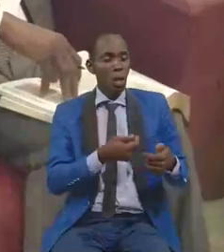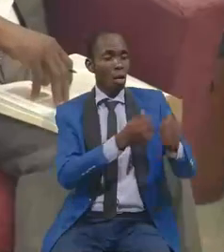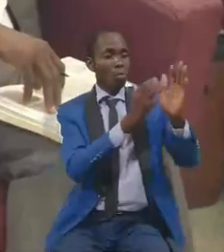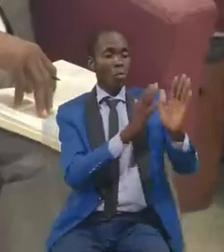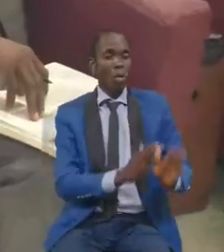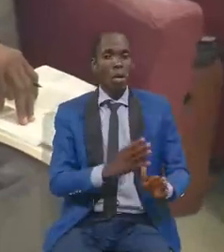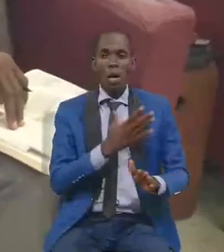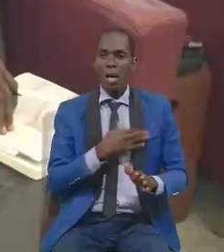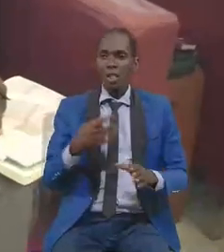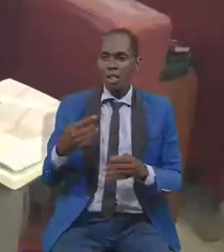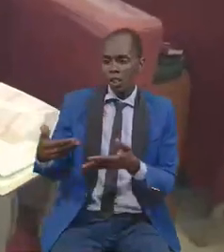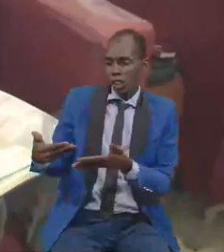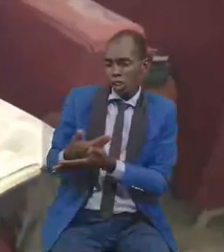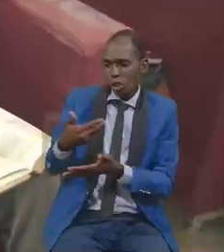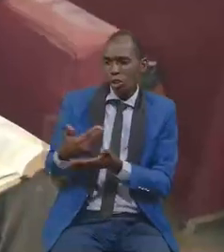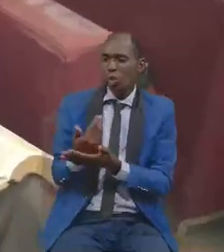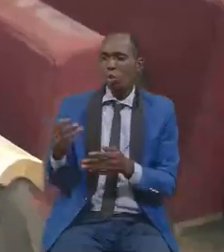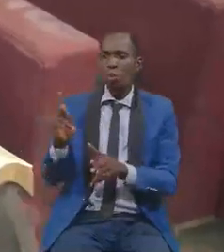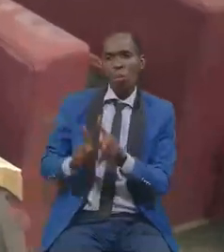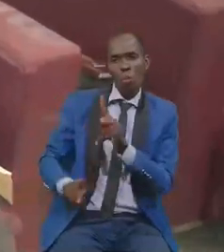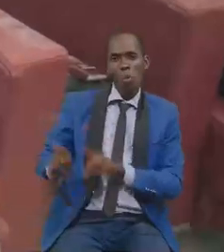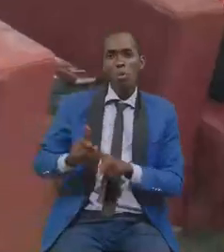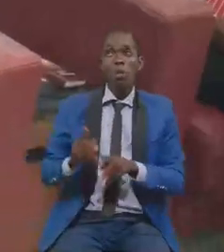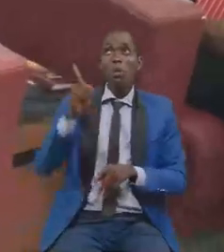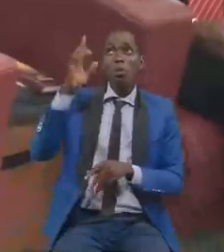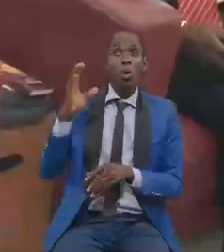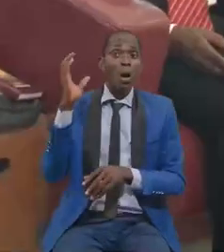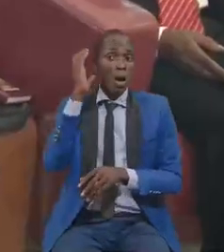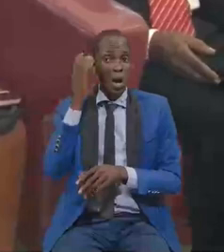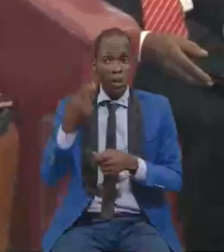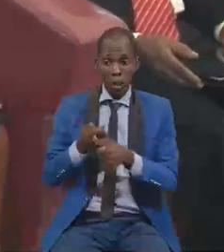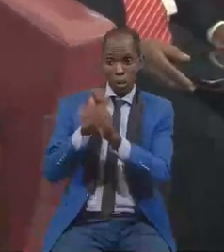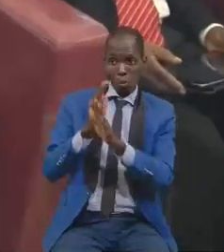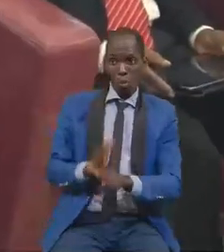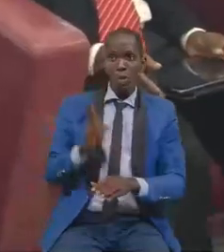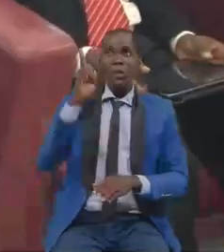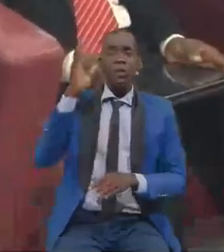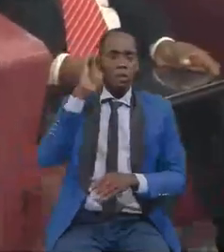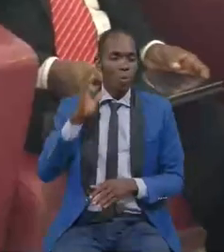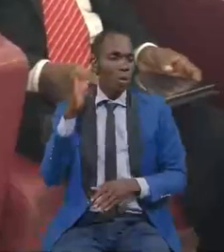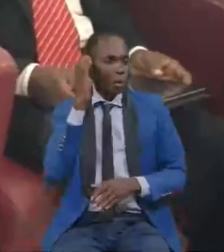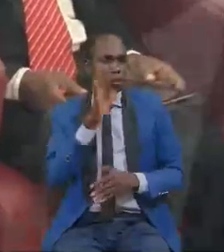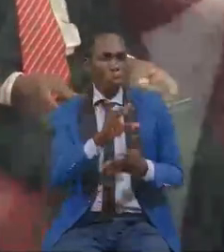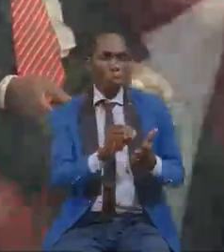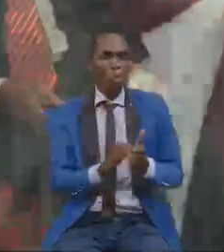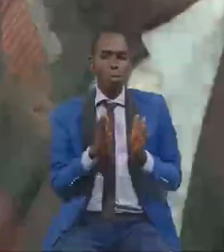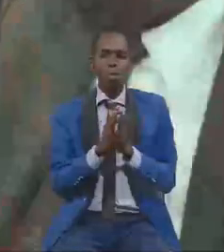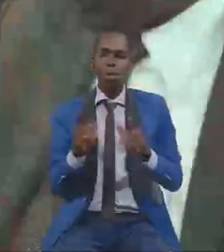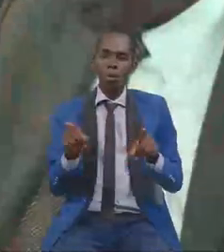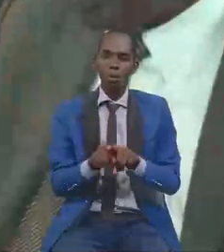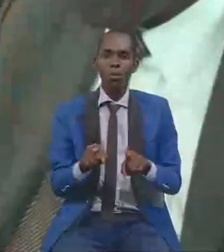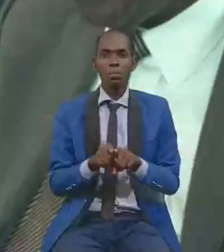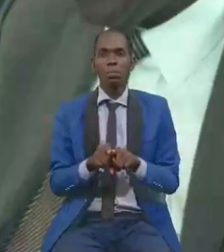nouveaux convertis. Il a exaucé leur prière en tant qu'apôtre, il va vous exaucer, quoi que vous soyez un nouveau